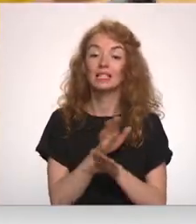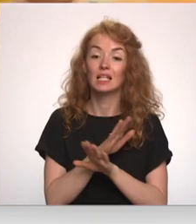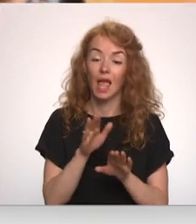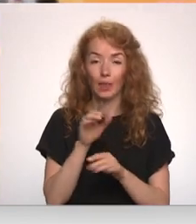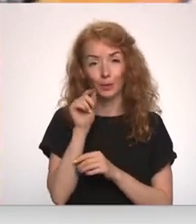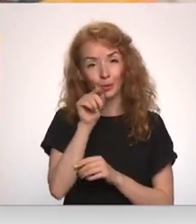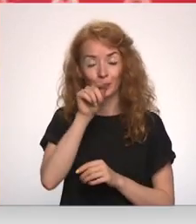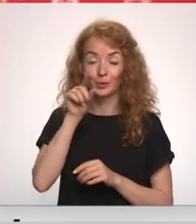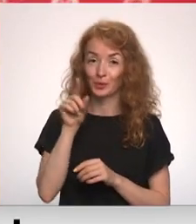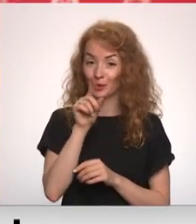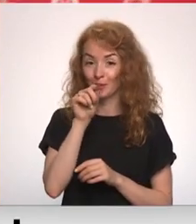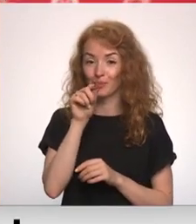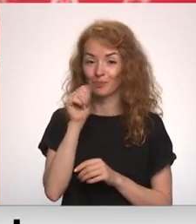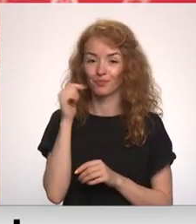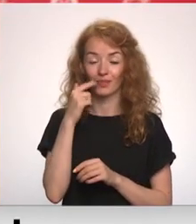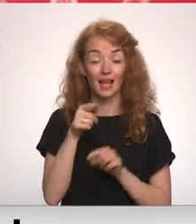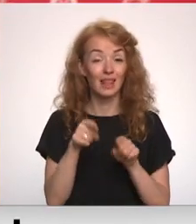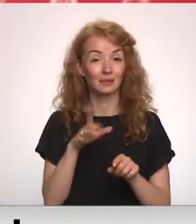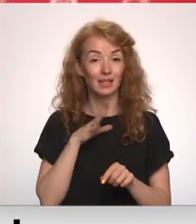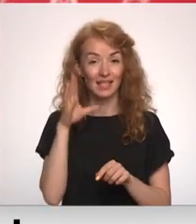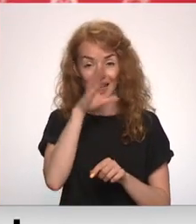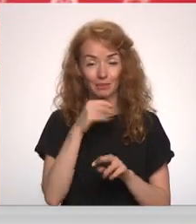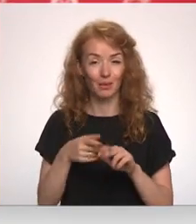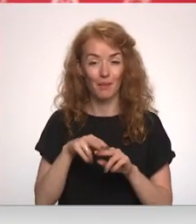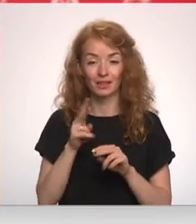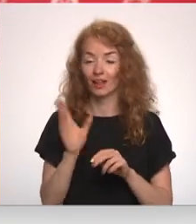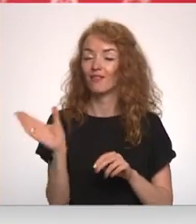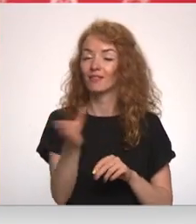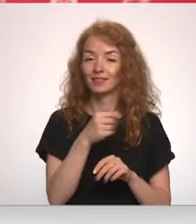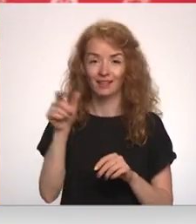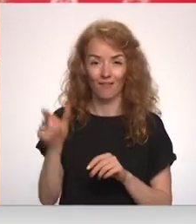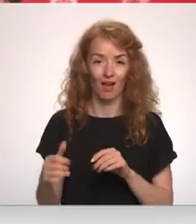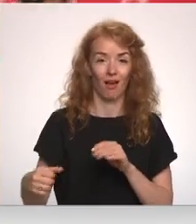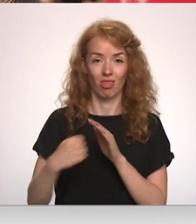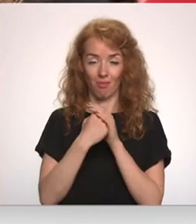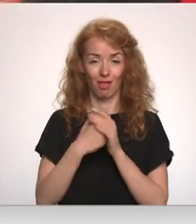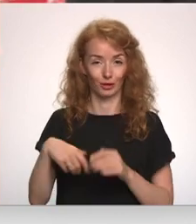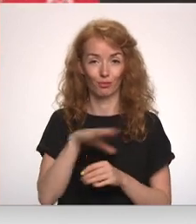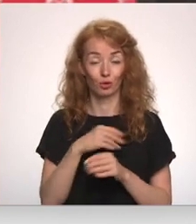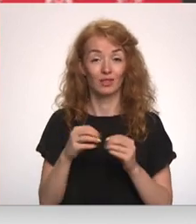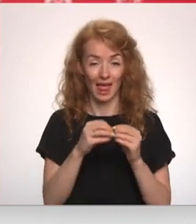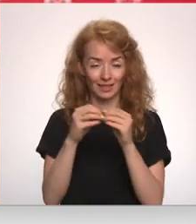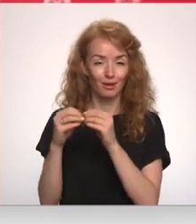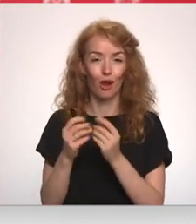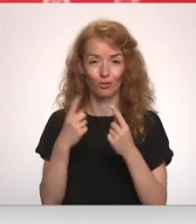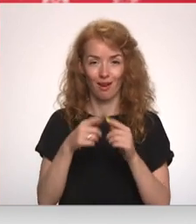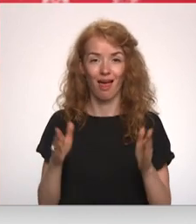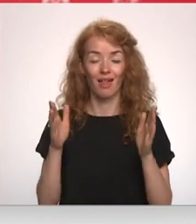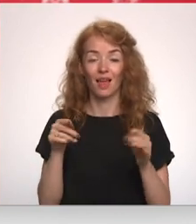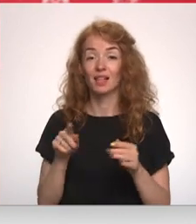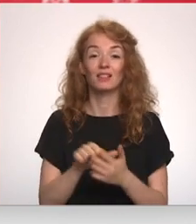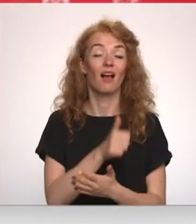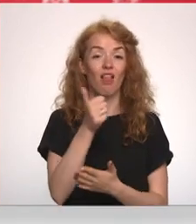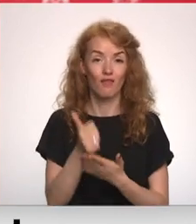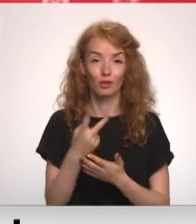Jā. Tas bija iespējams tikai tāpēc, kad visi cilvēki mūs atbalsta, ka jūs esat ar mums visus tos 10 gadus, un tas ir tas, ko galvenais, man